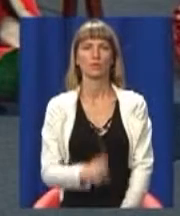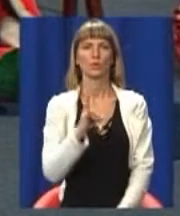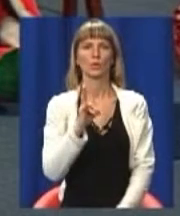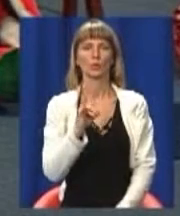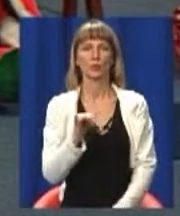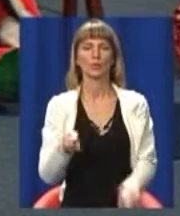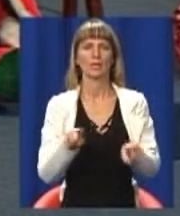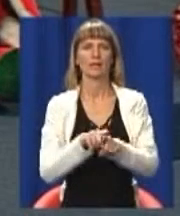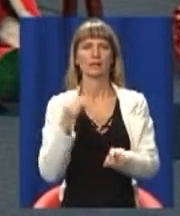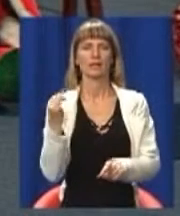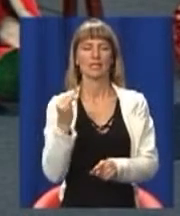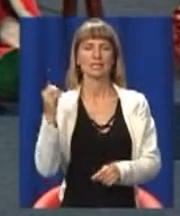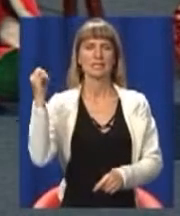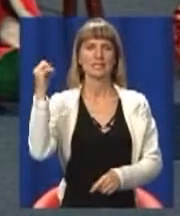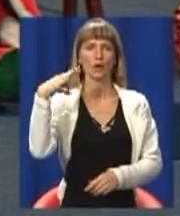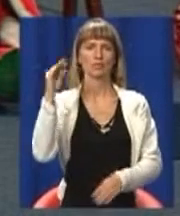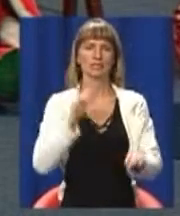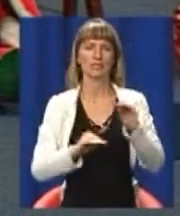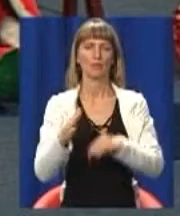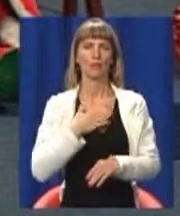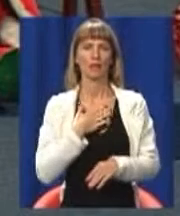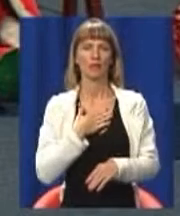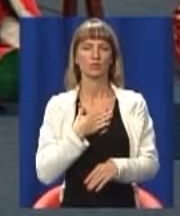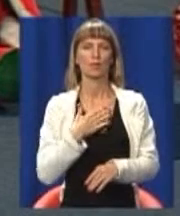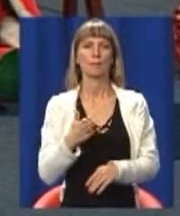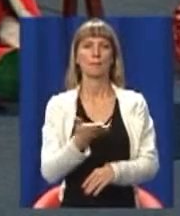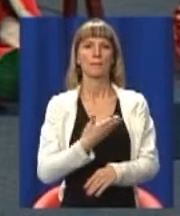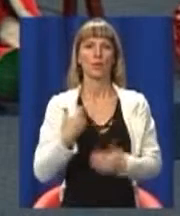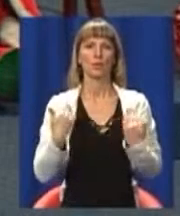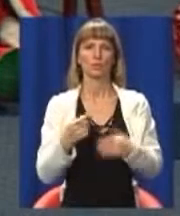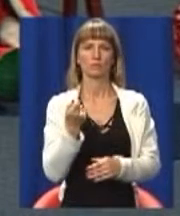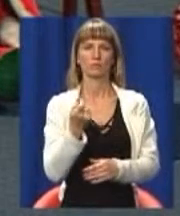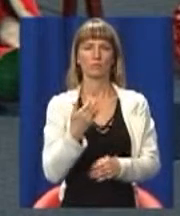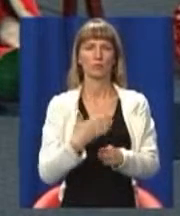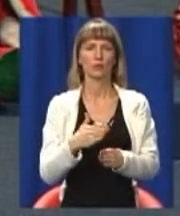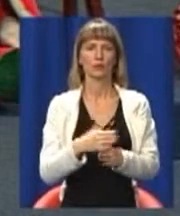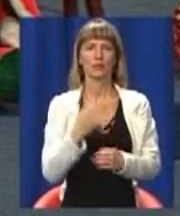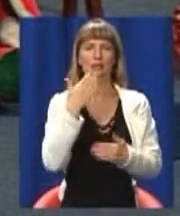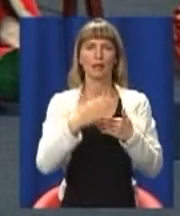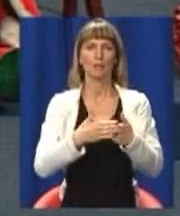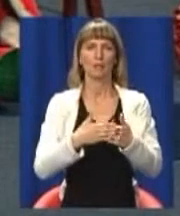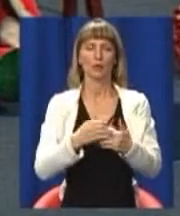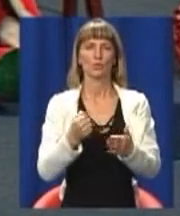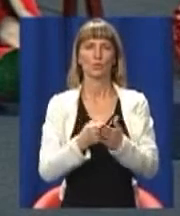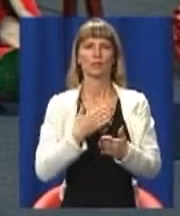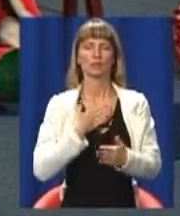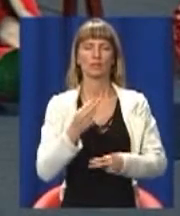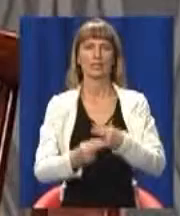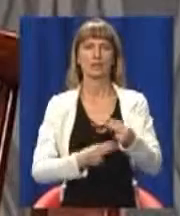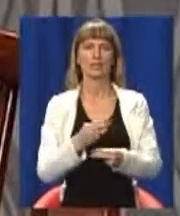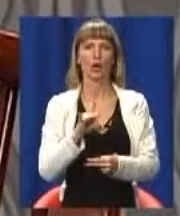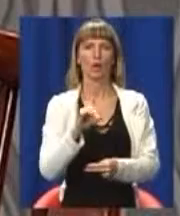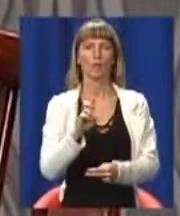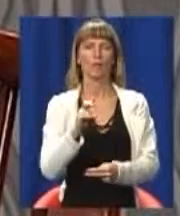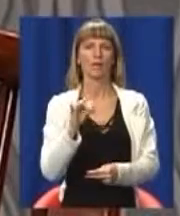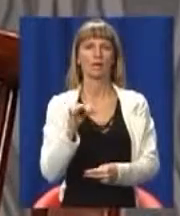Ось вона така цікава сонячна система наша. Ми вже трохи потроху і наблизилися до нашої традиційної